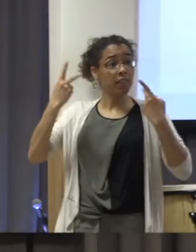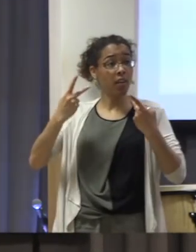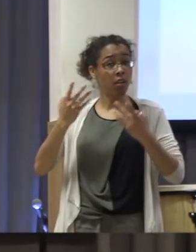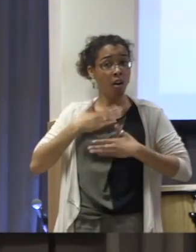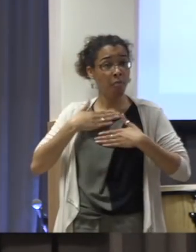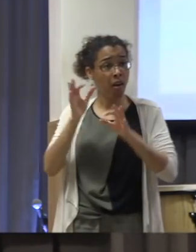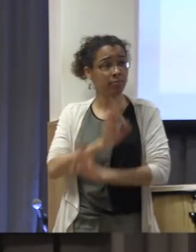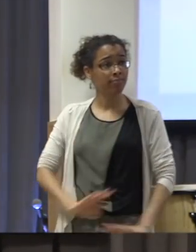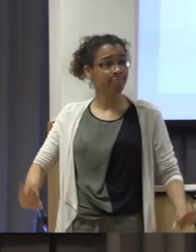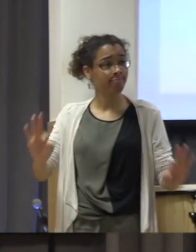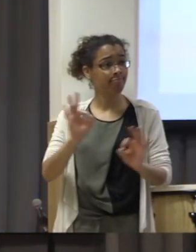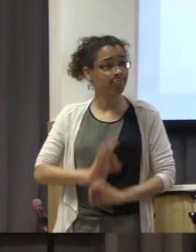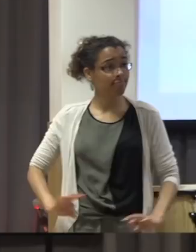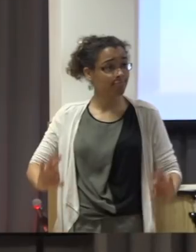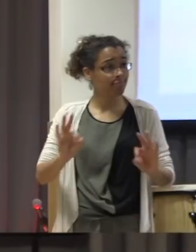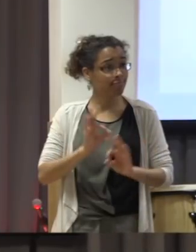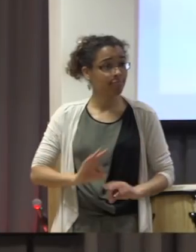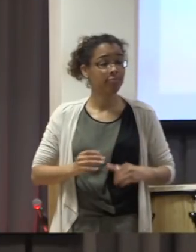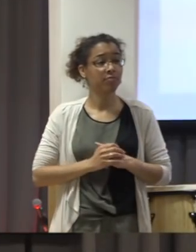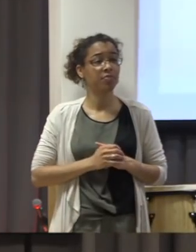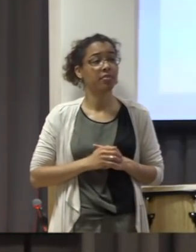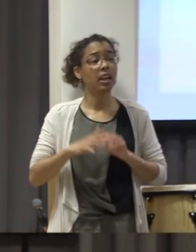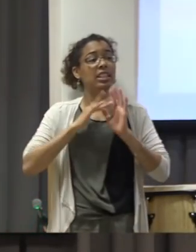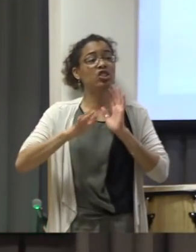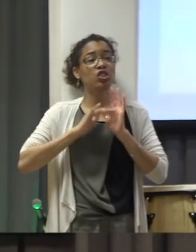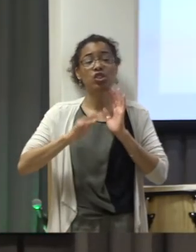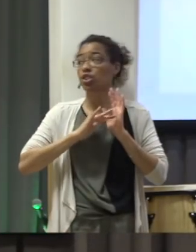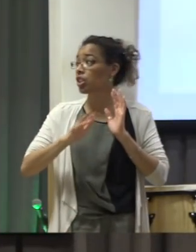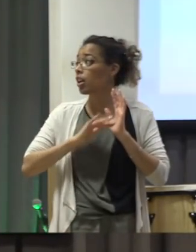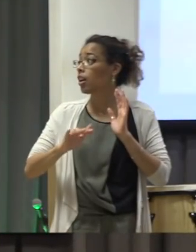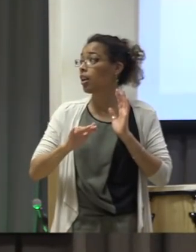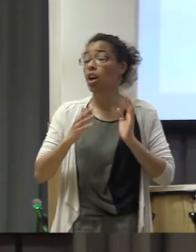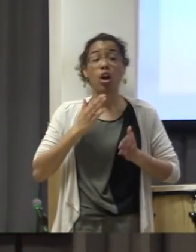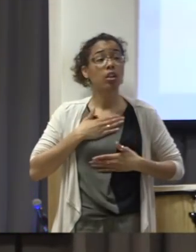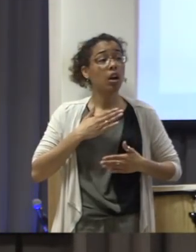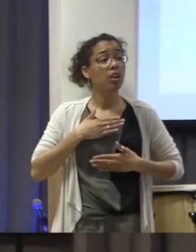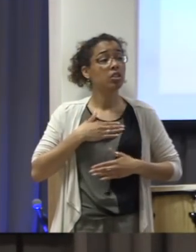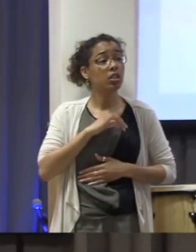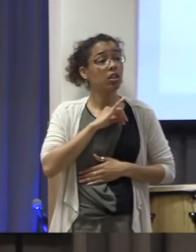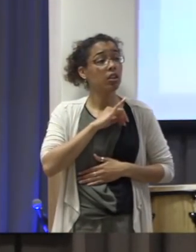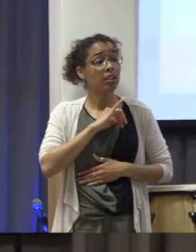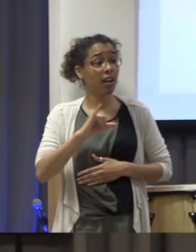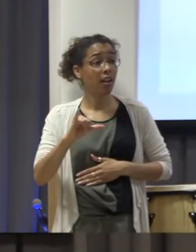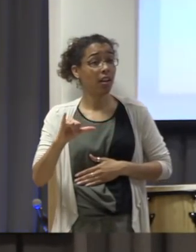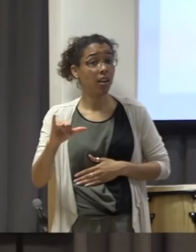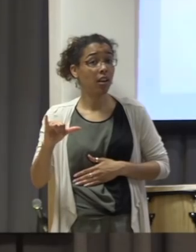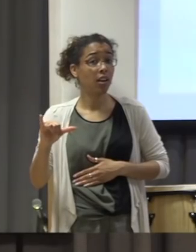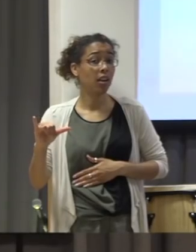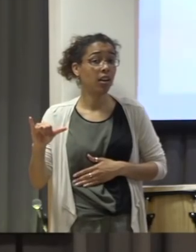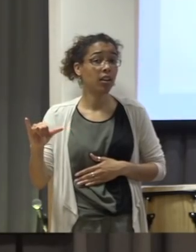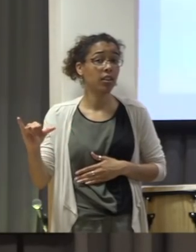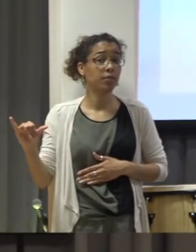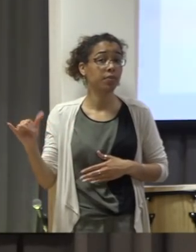rien. Je ne crains rien. Je ne